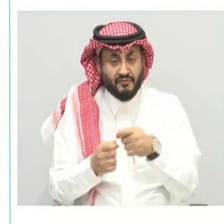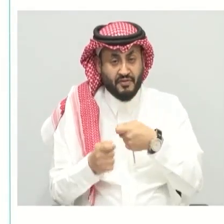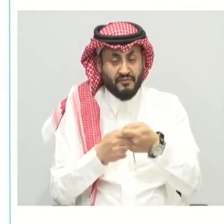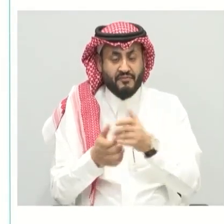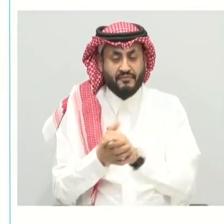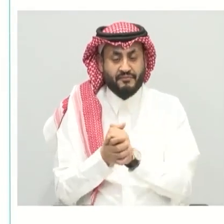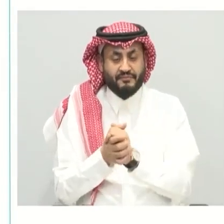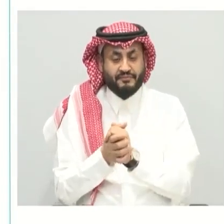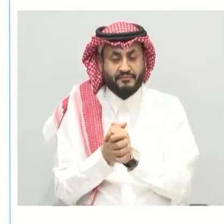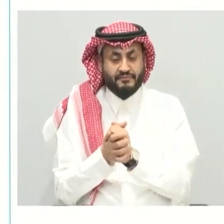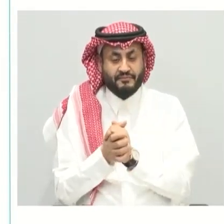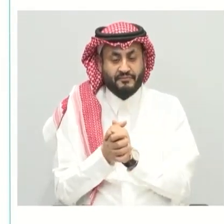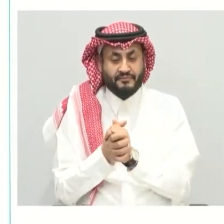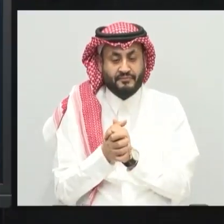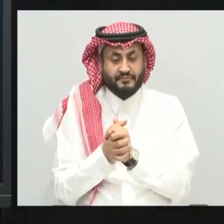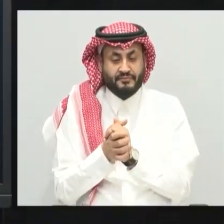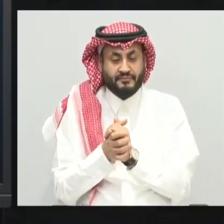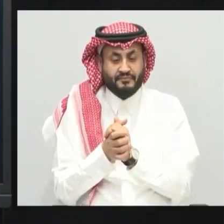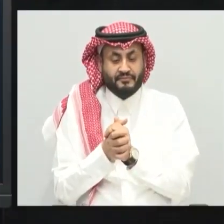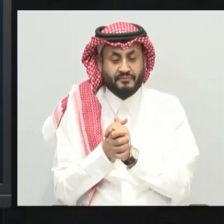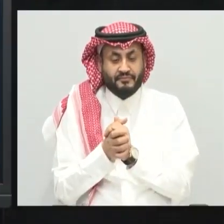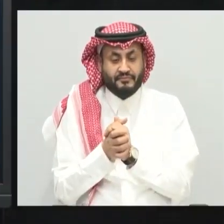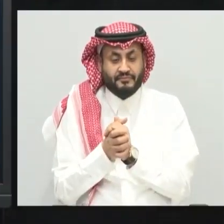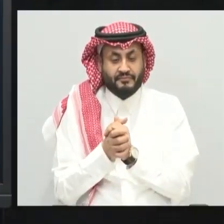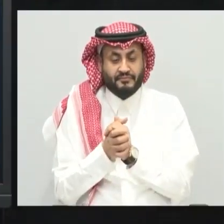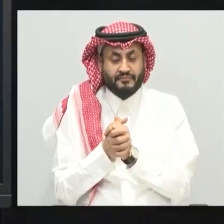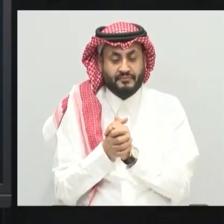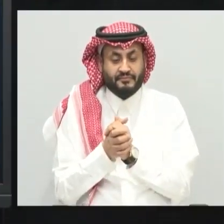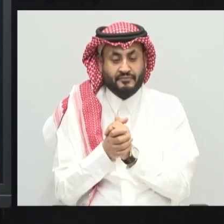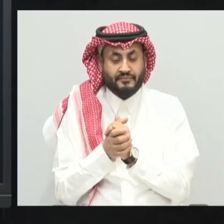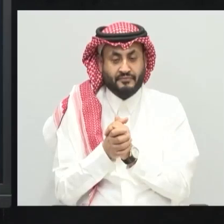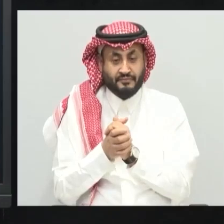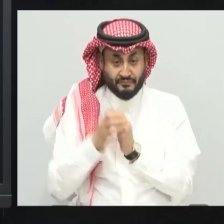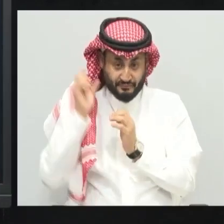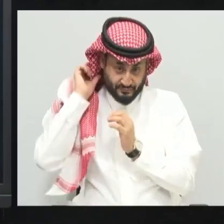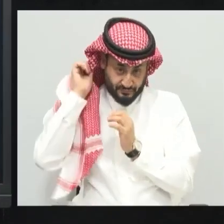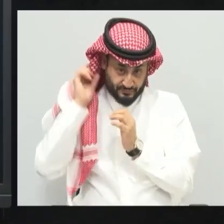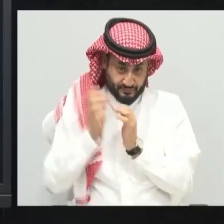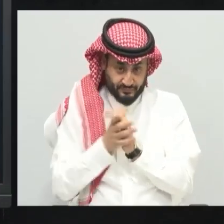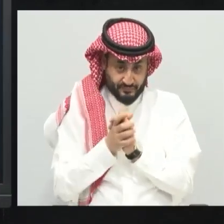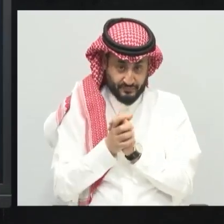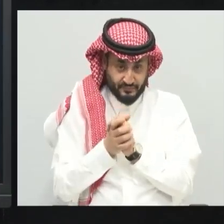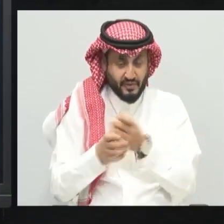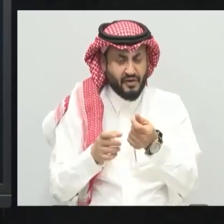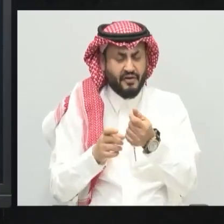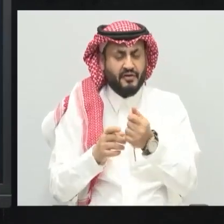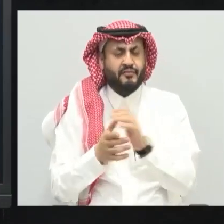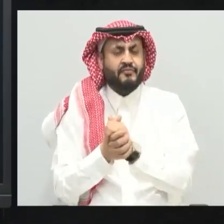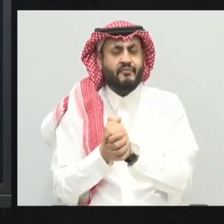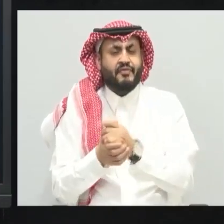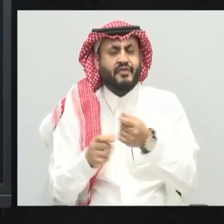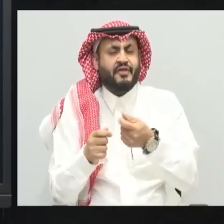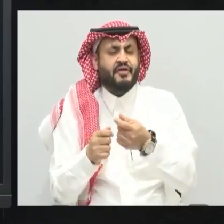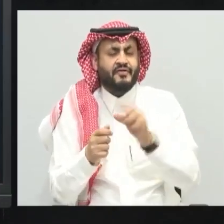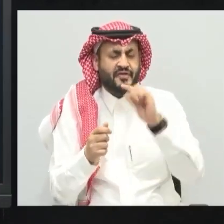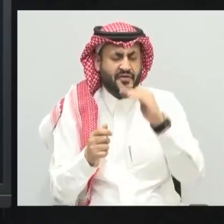لتنفيذه حينما يكون حينما تكون كذلك راس مال الشركه